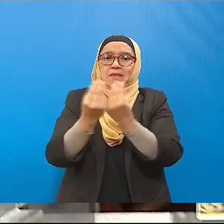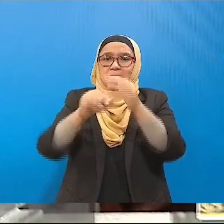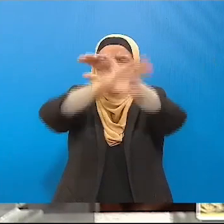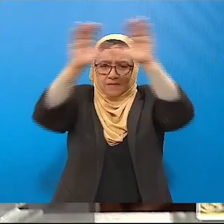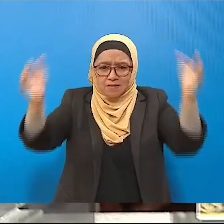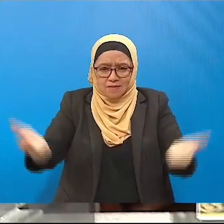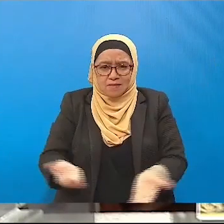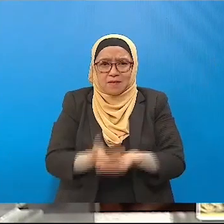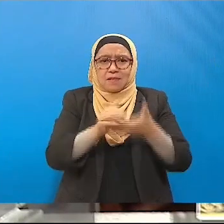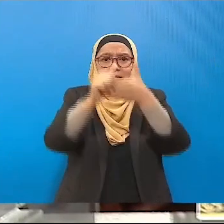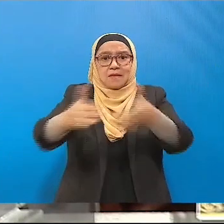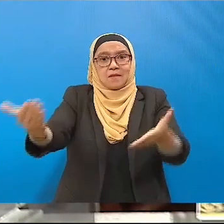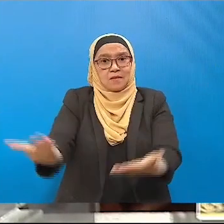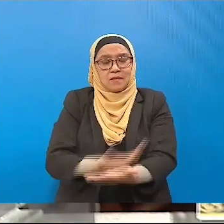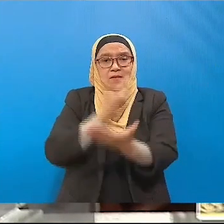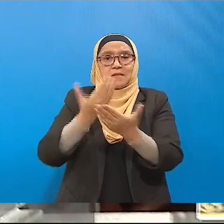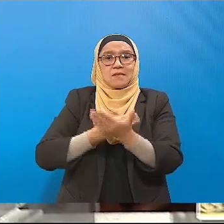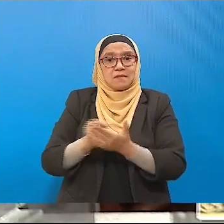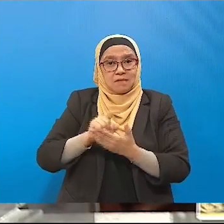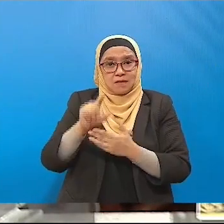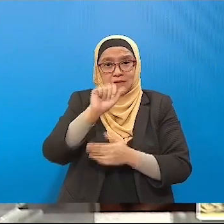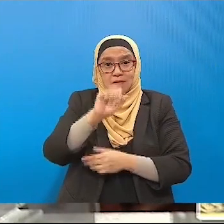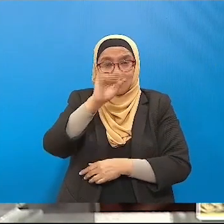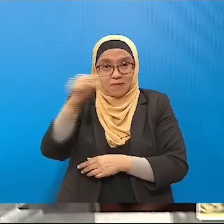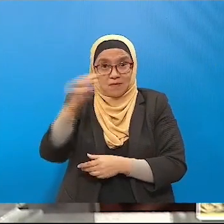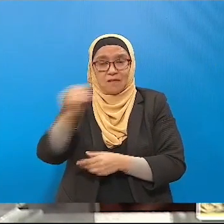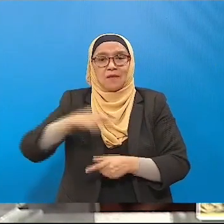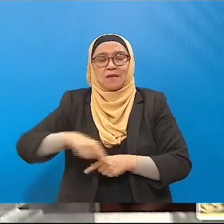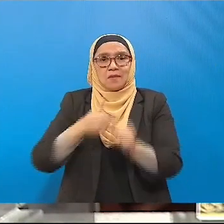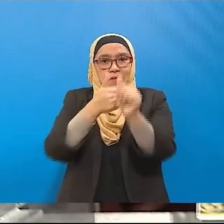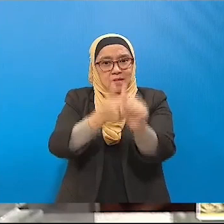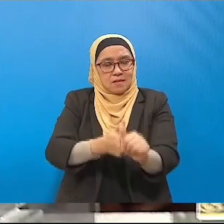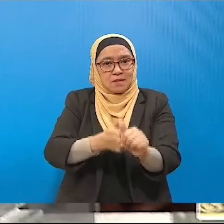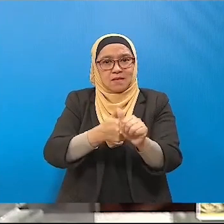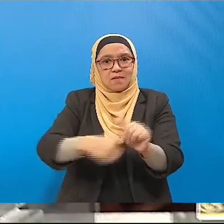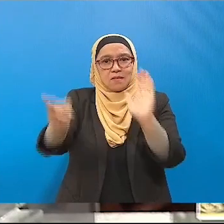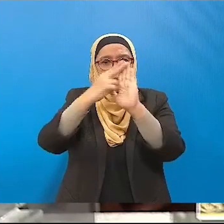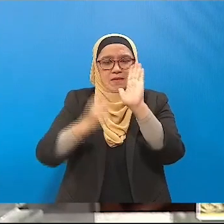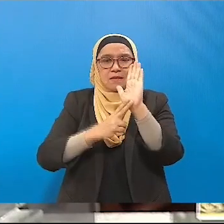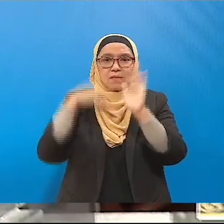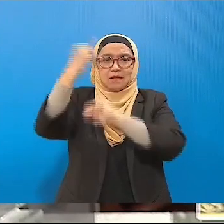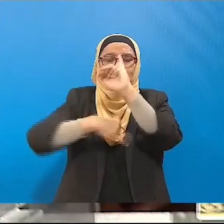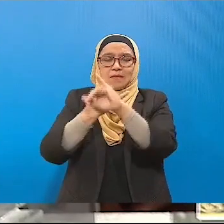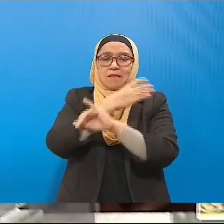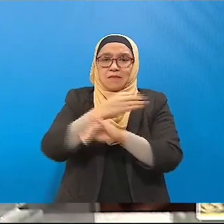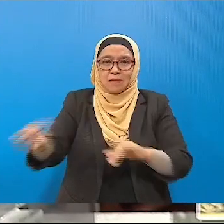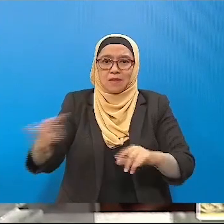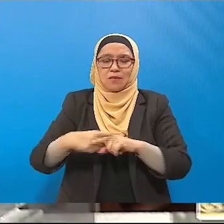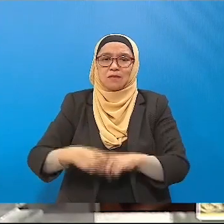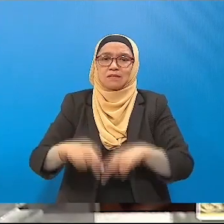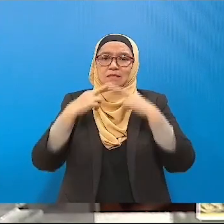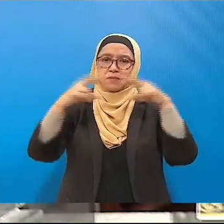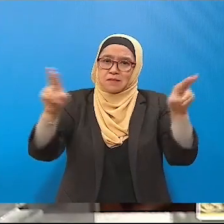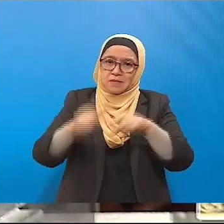untuk mempromosi perdamaian nasional dan mematuhi undang-undang antarabangsa dan resolusi serta piagam PBB. Dan